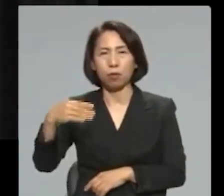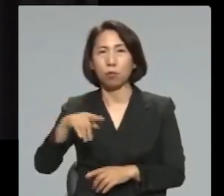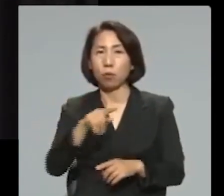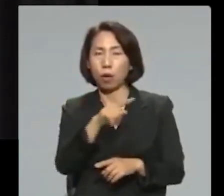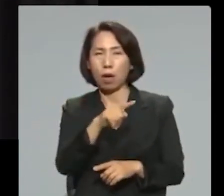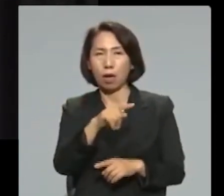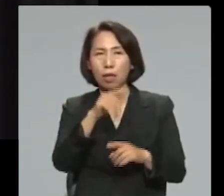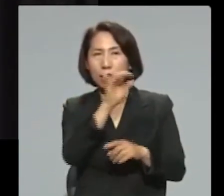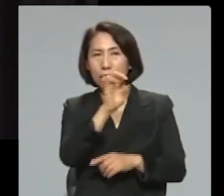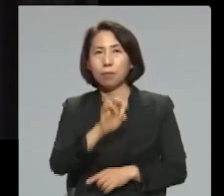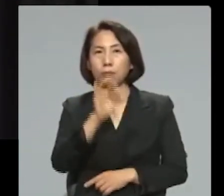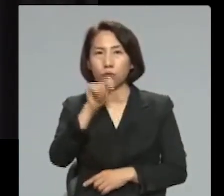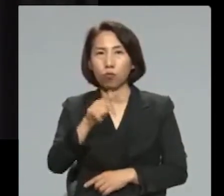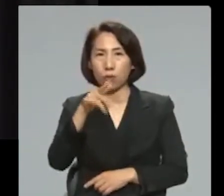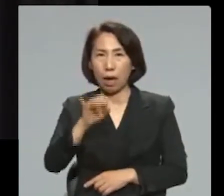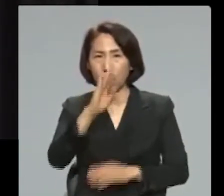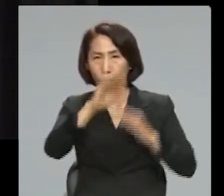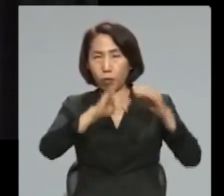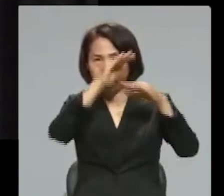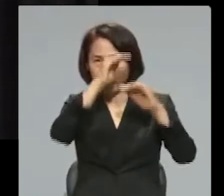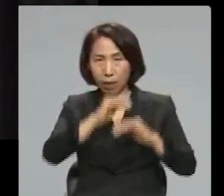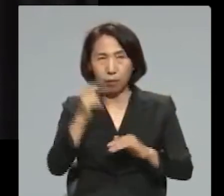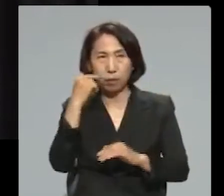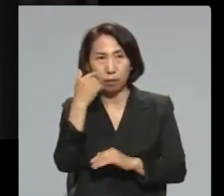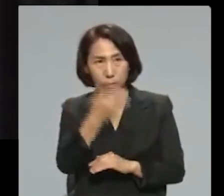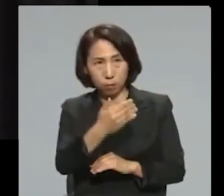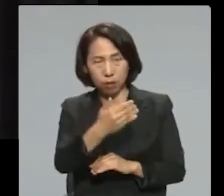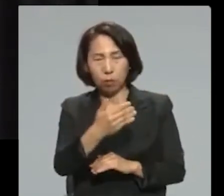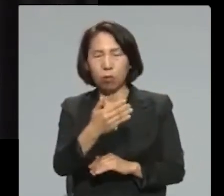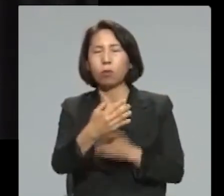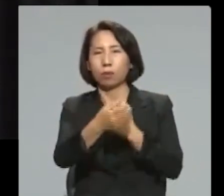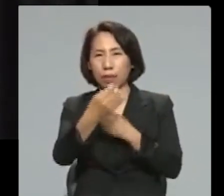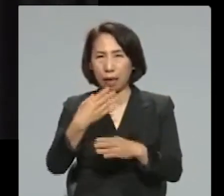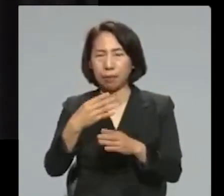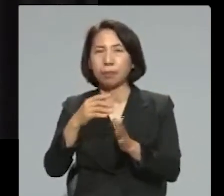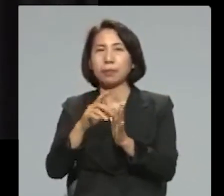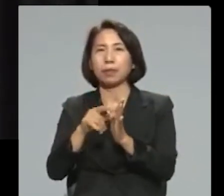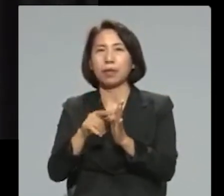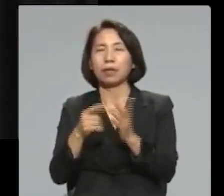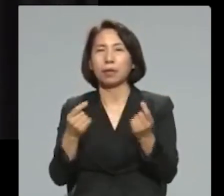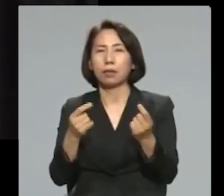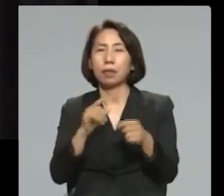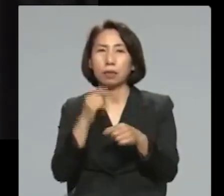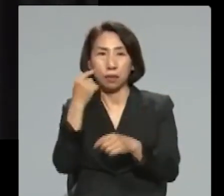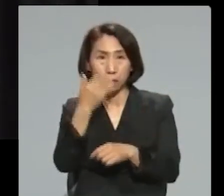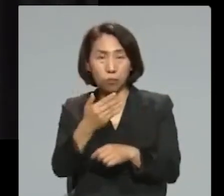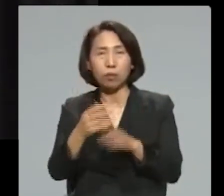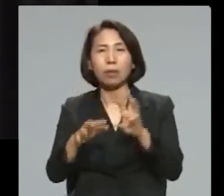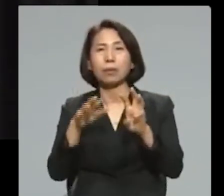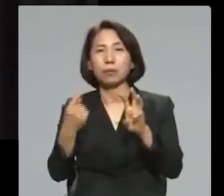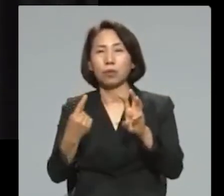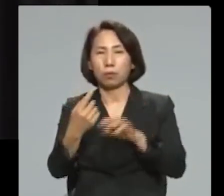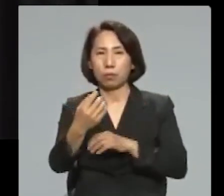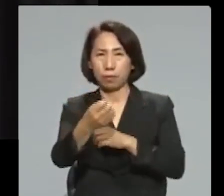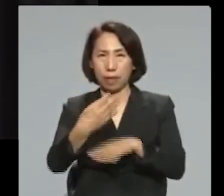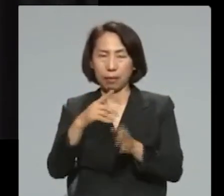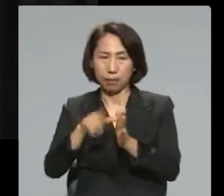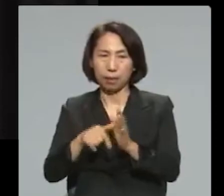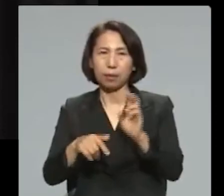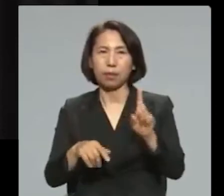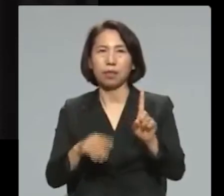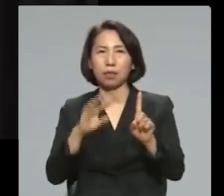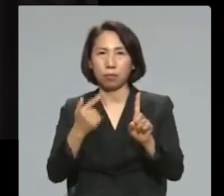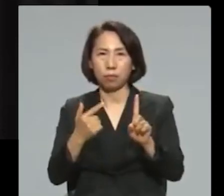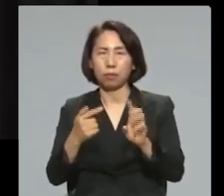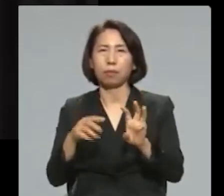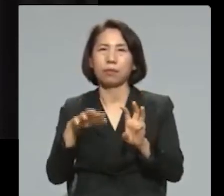대해 질문하고 이묵강 후보가 답변하는 순서입니다. 질문 시간은 30초, 답변 시간은 1분 30초입니다.